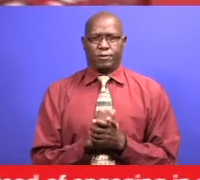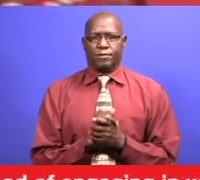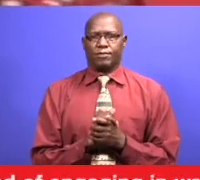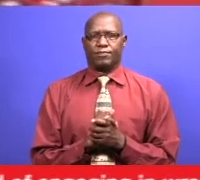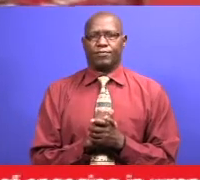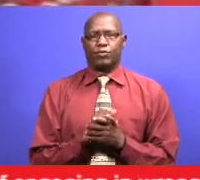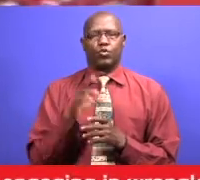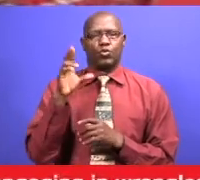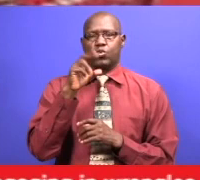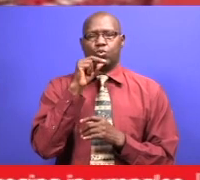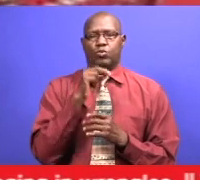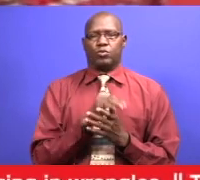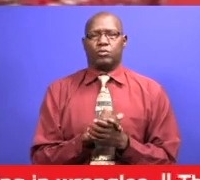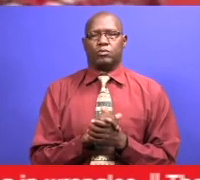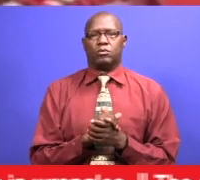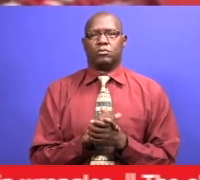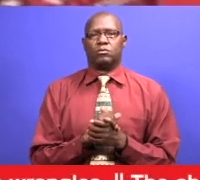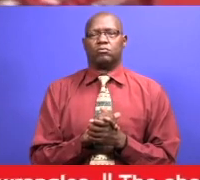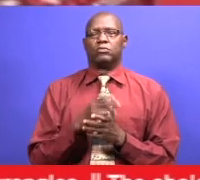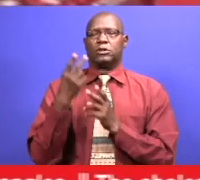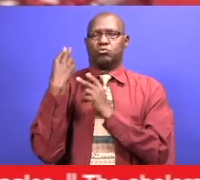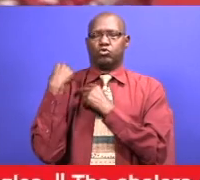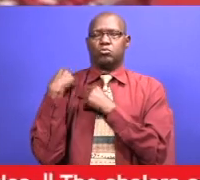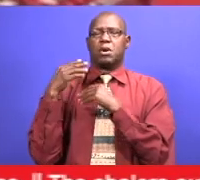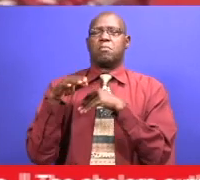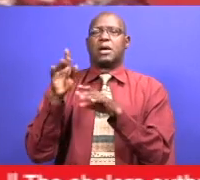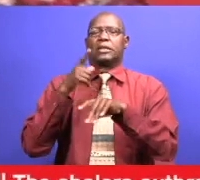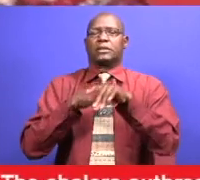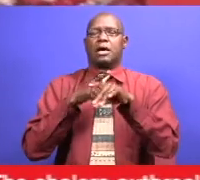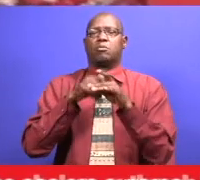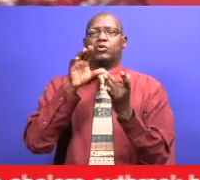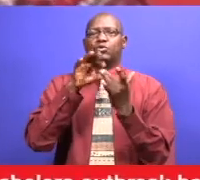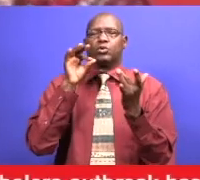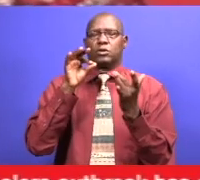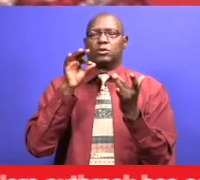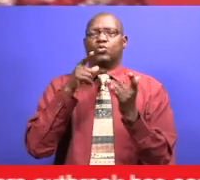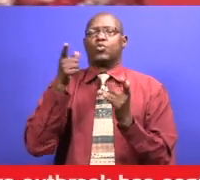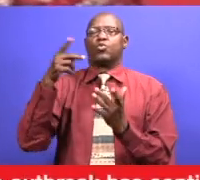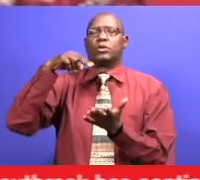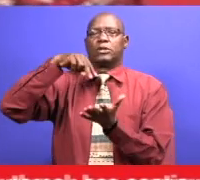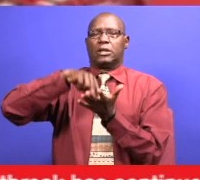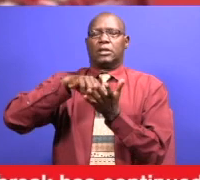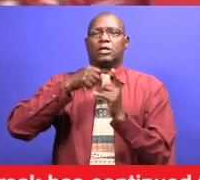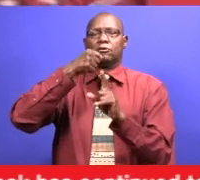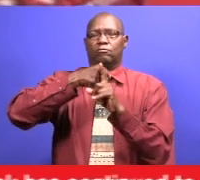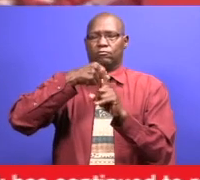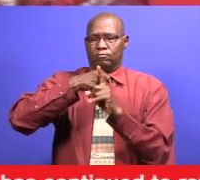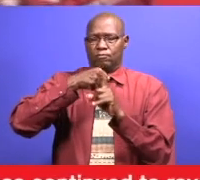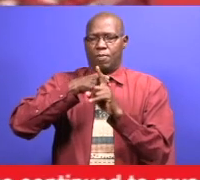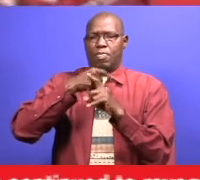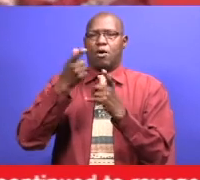La, jukumu lao wakati walichaguliwa ni kwenda kusimamia na kutetea haki